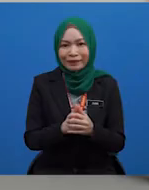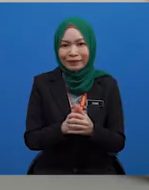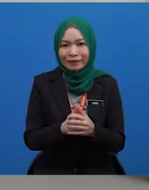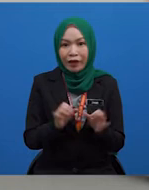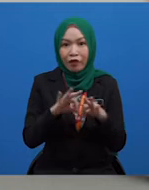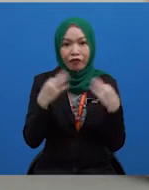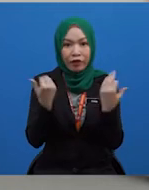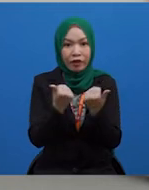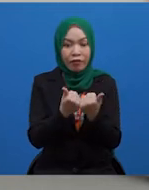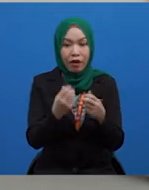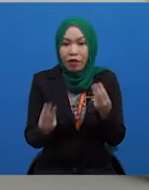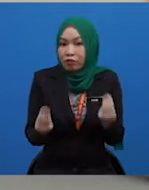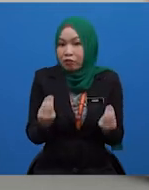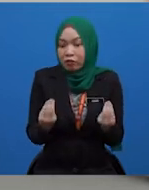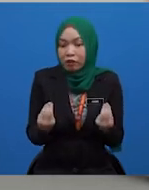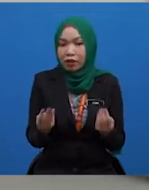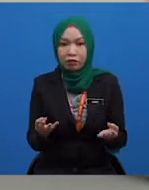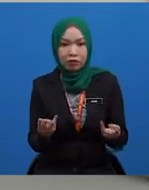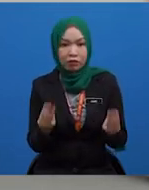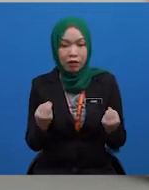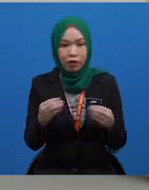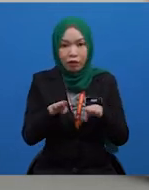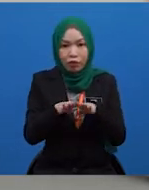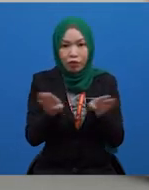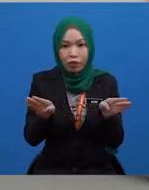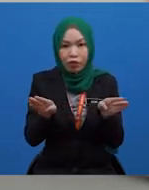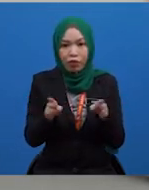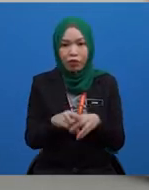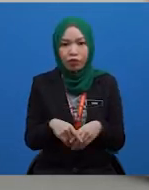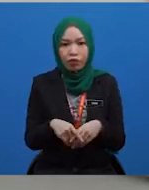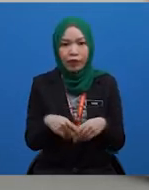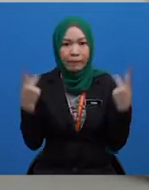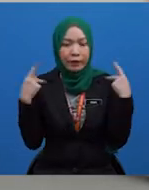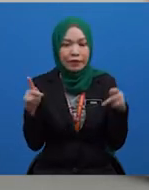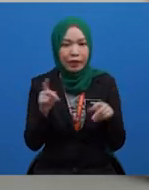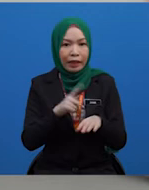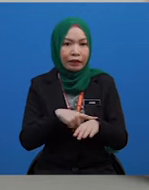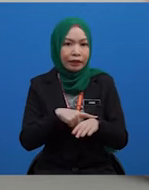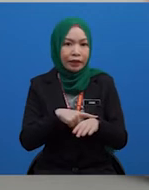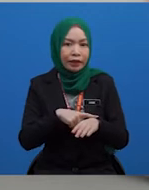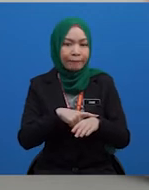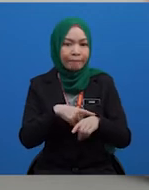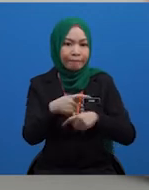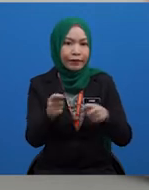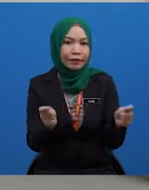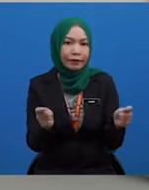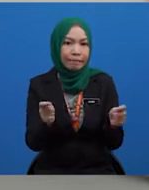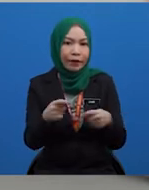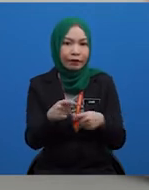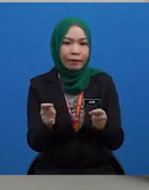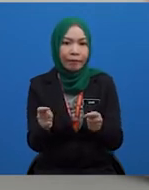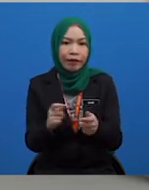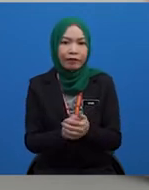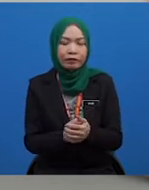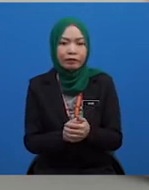Syarikat mungkin bercadang untuk beroperasi di beberapa kawasan sahaja atau